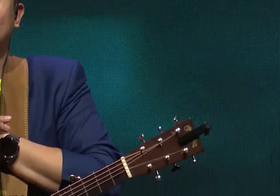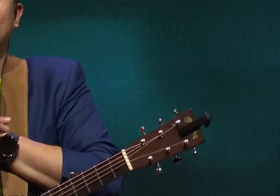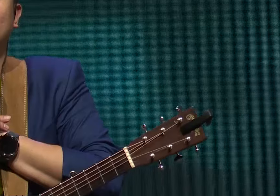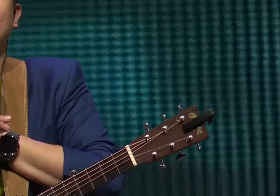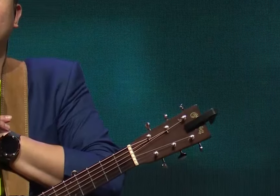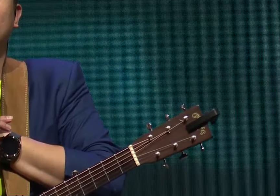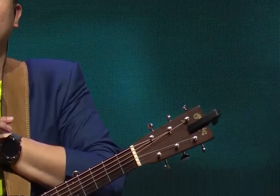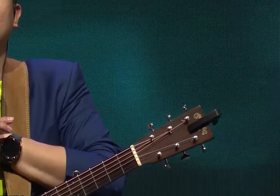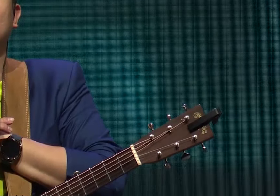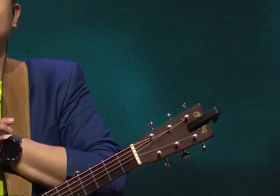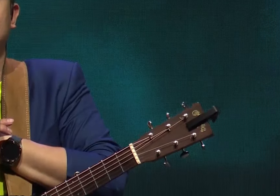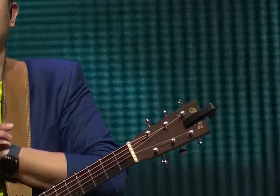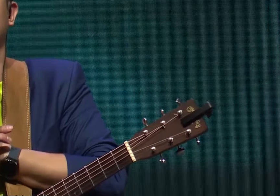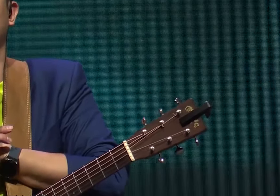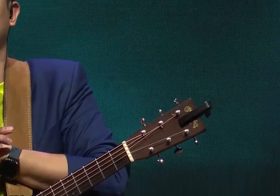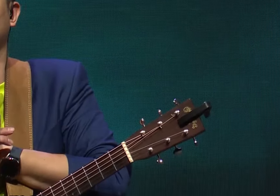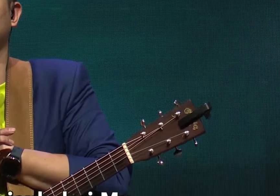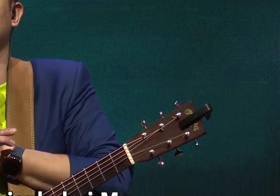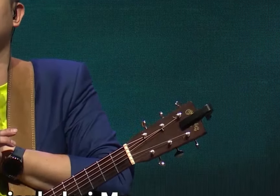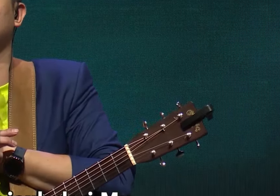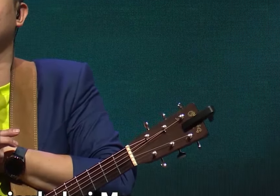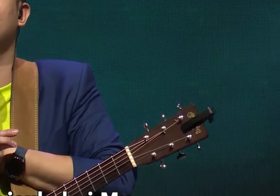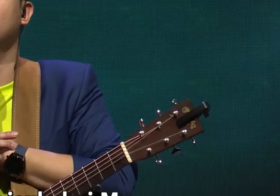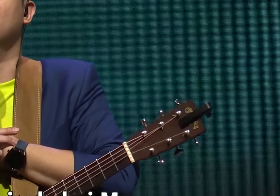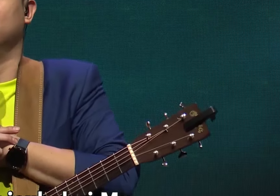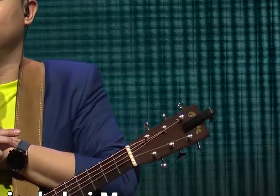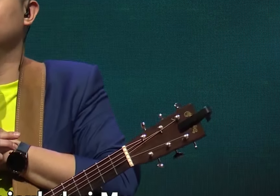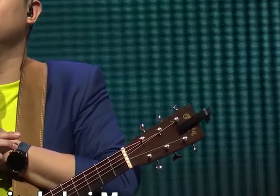Ku tak